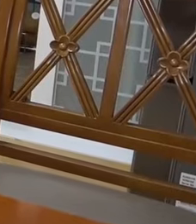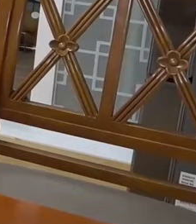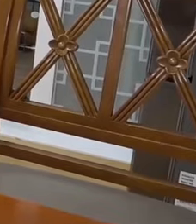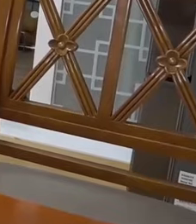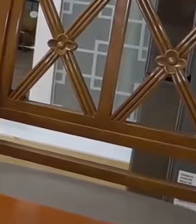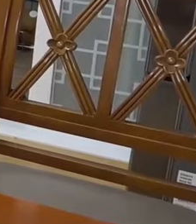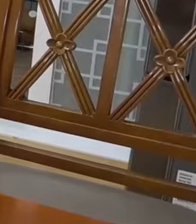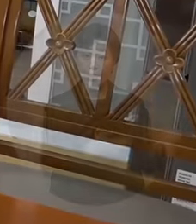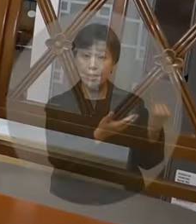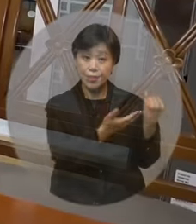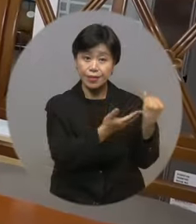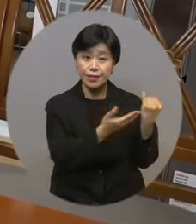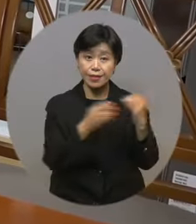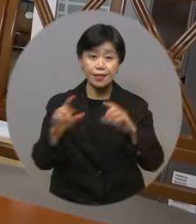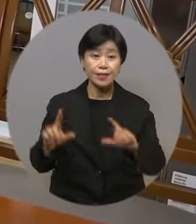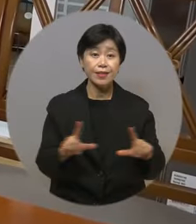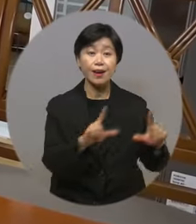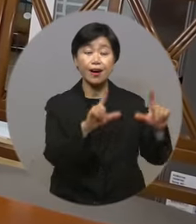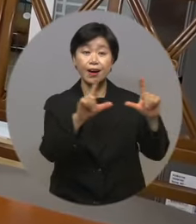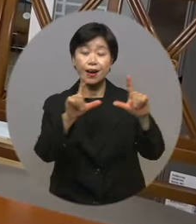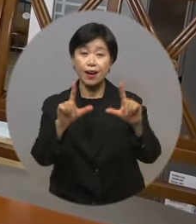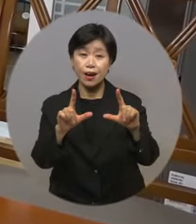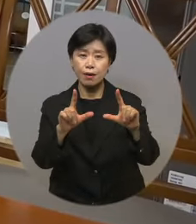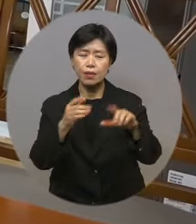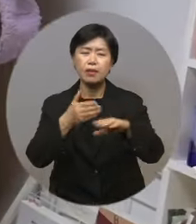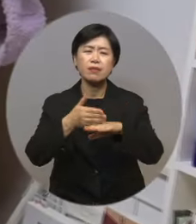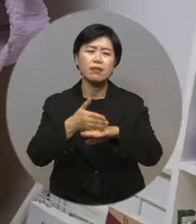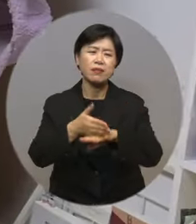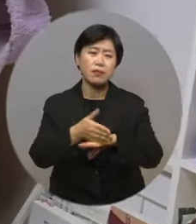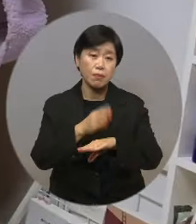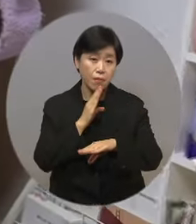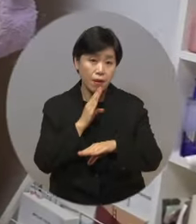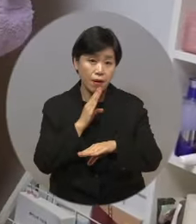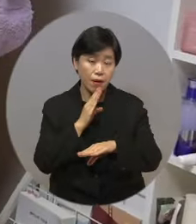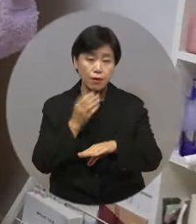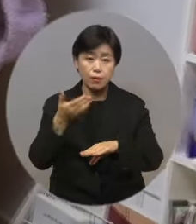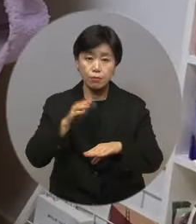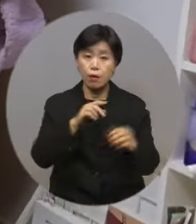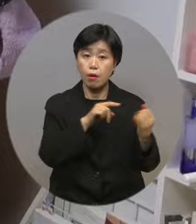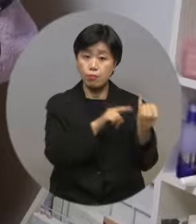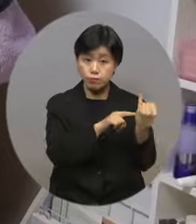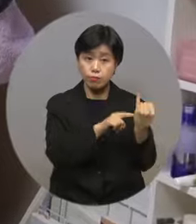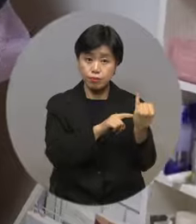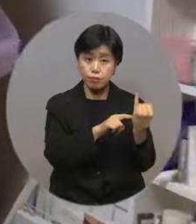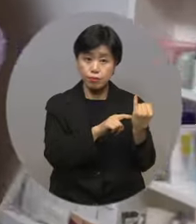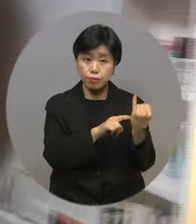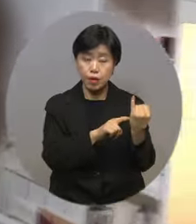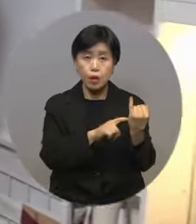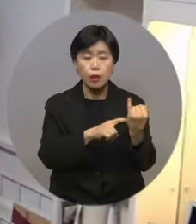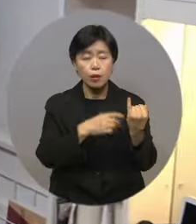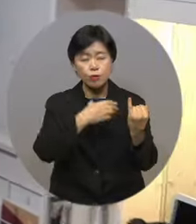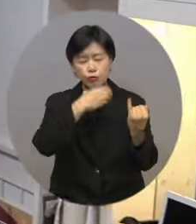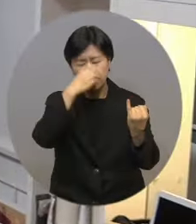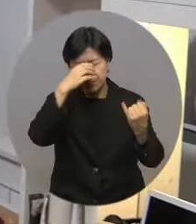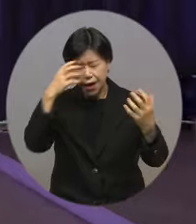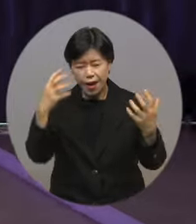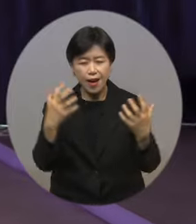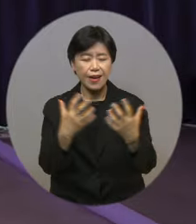지연 씨의 세상은 느립니다. 하지만 지연 씨의 일상은 꿈으로 꽉 채워져